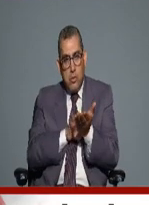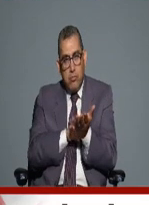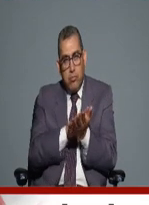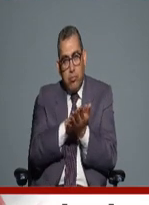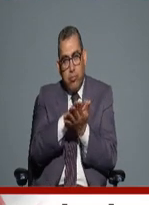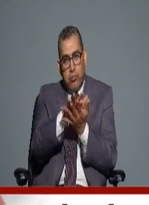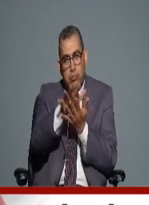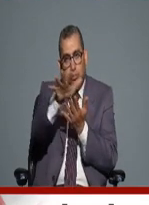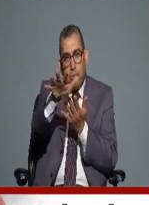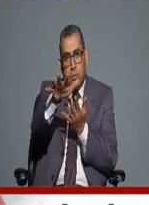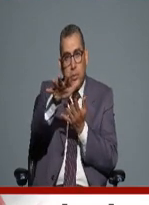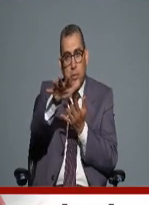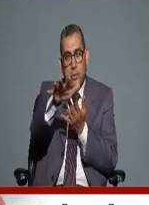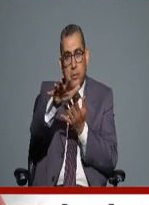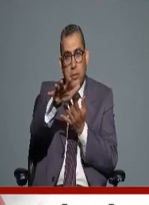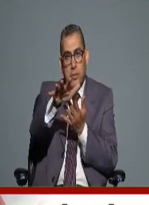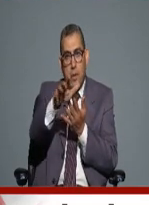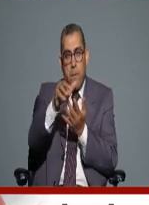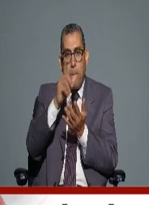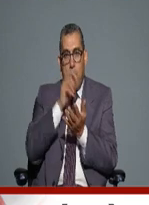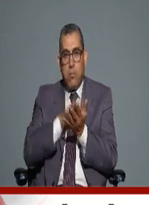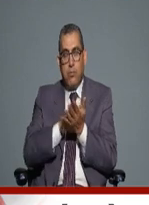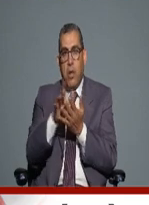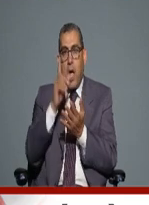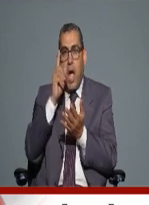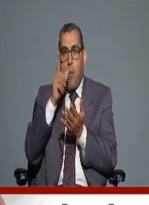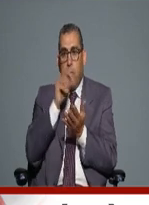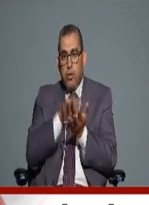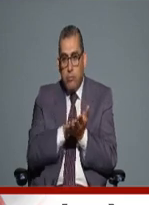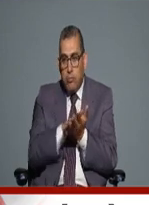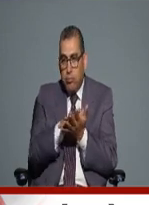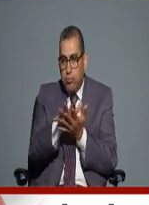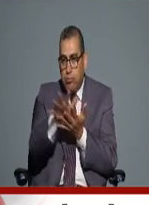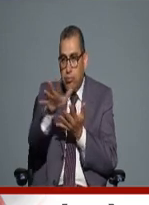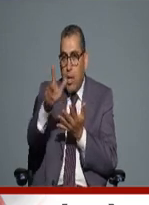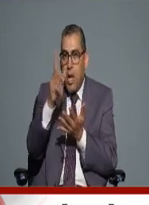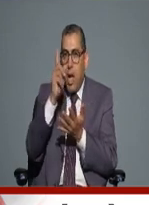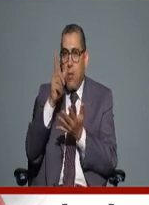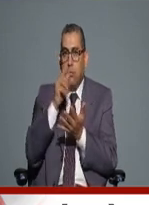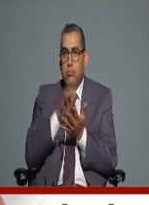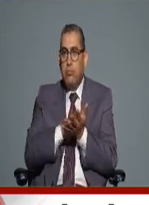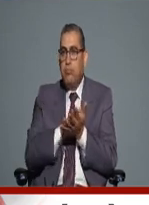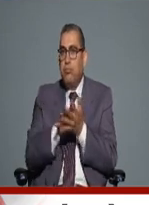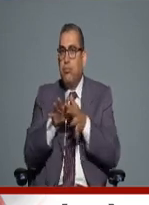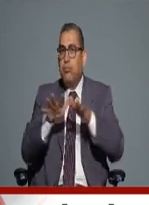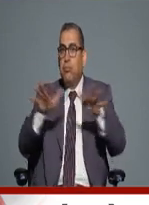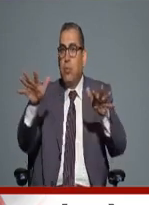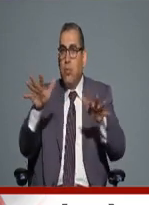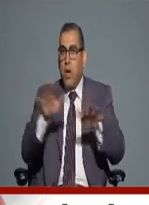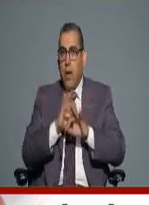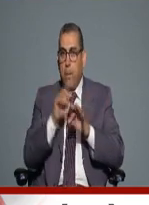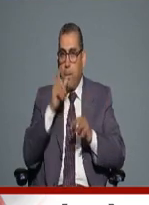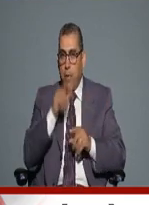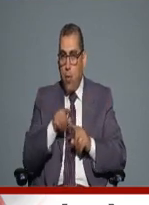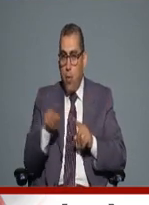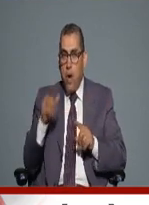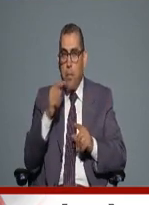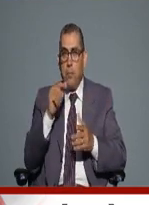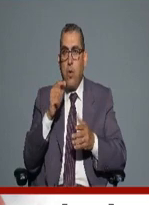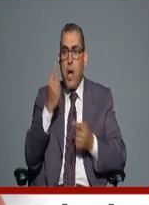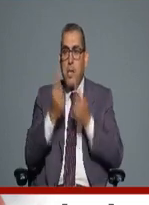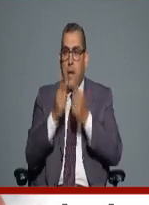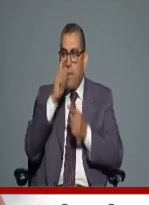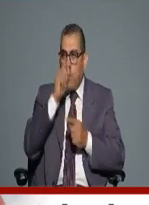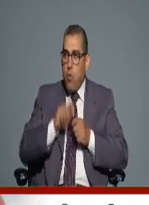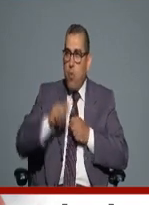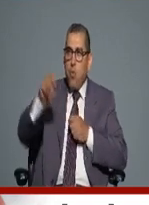شبكة الري. شبكة الري، هل الشرايين دي تقدر توصل المية لكل مزارع